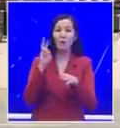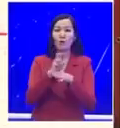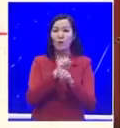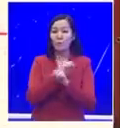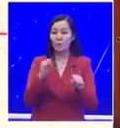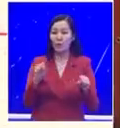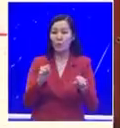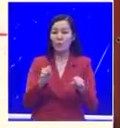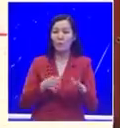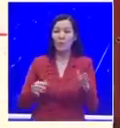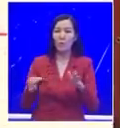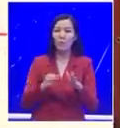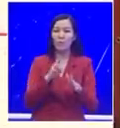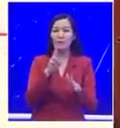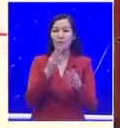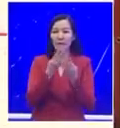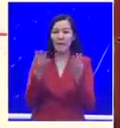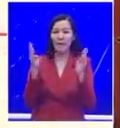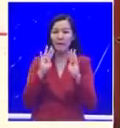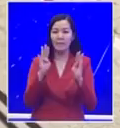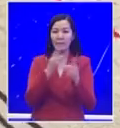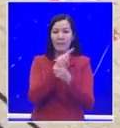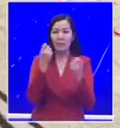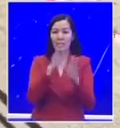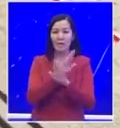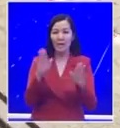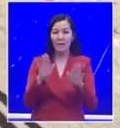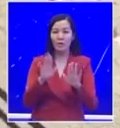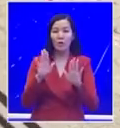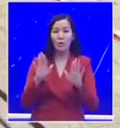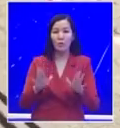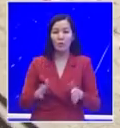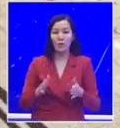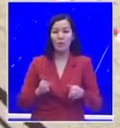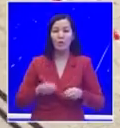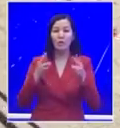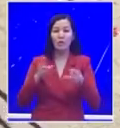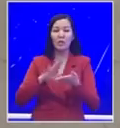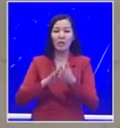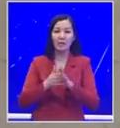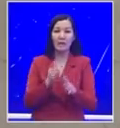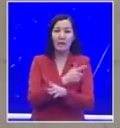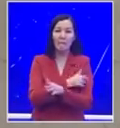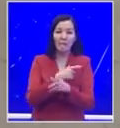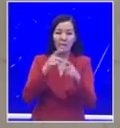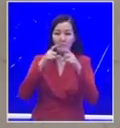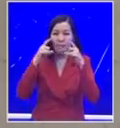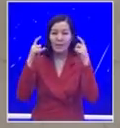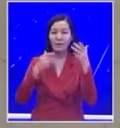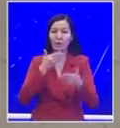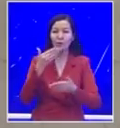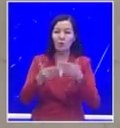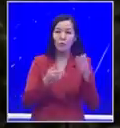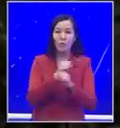болмайды. Облыста карантин режимі жарияланбады, бірақ төтенше жағдай кезінде көшеде медициналық маскасыз жүруге